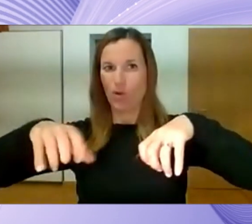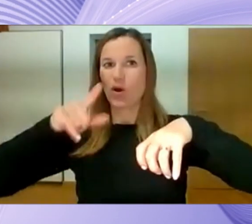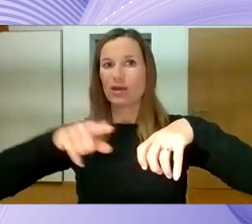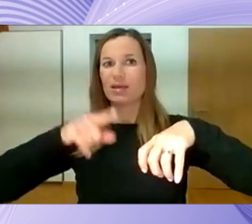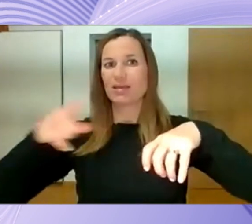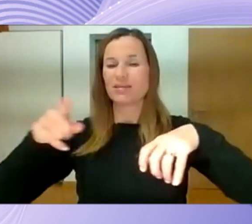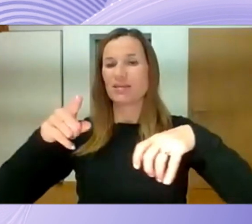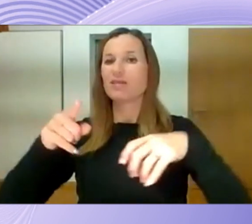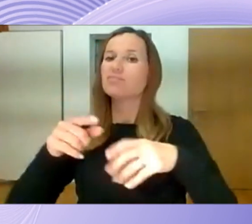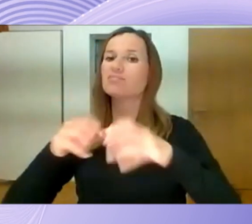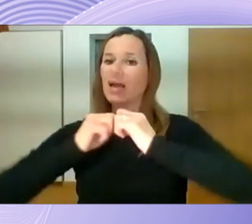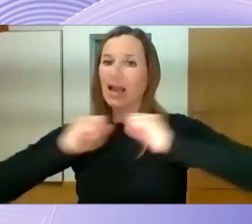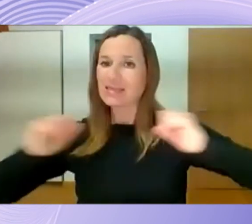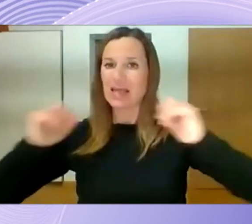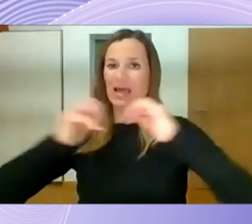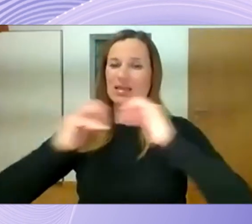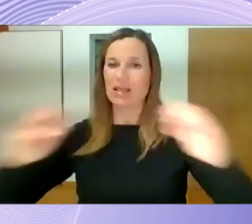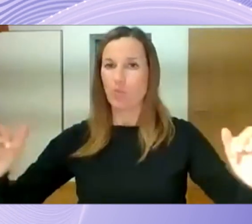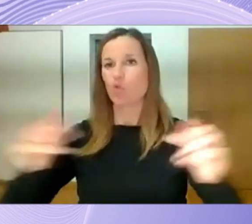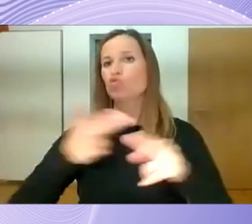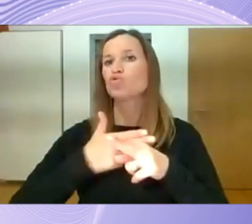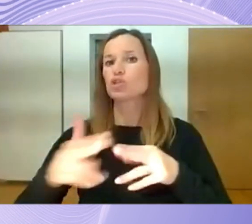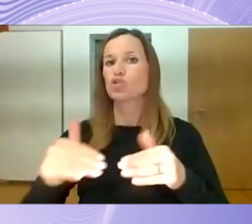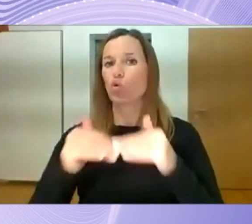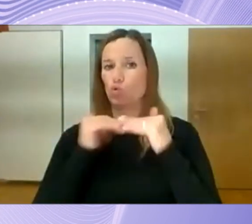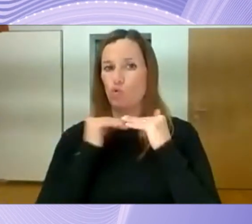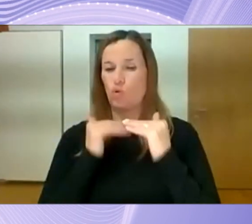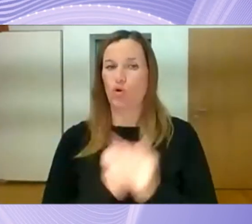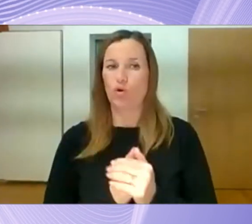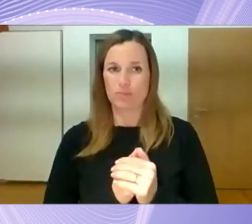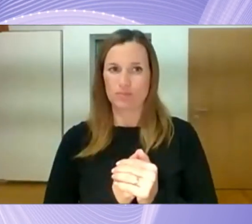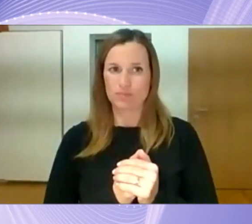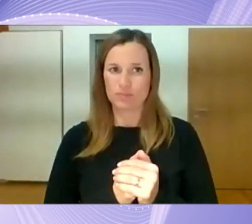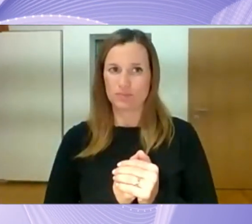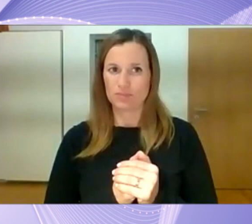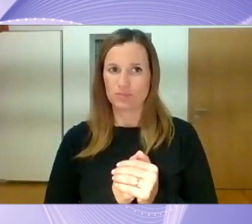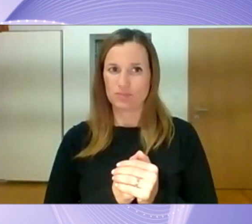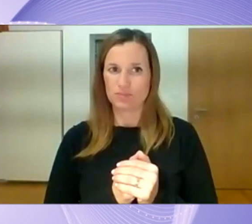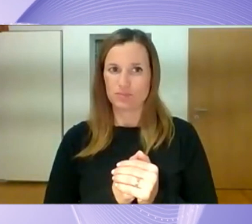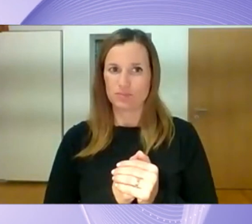raztegnemo čisto rjuho do sredine postelje.